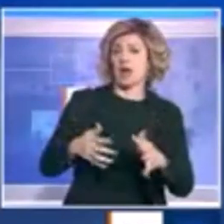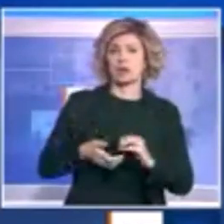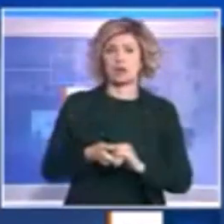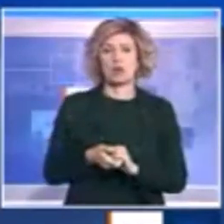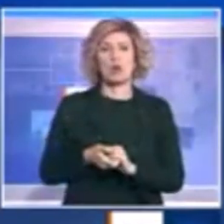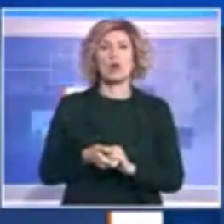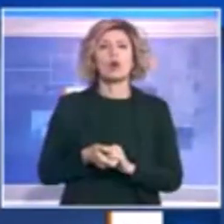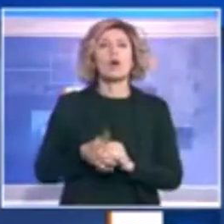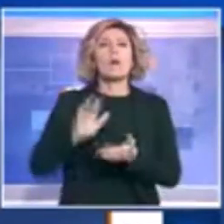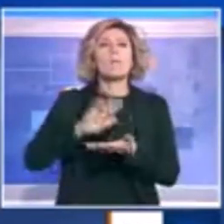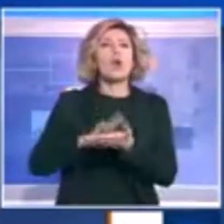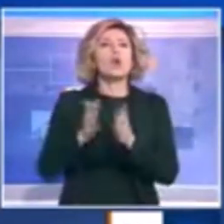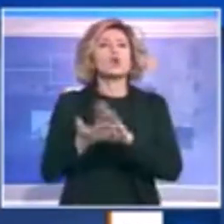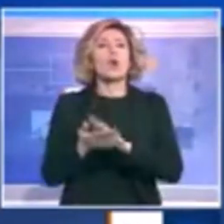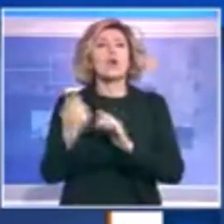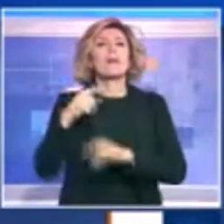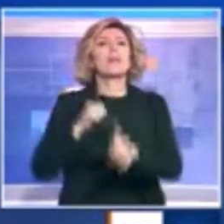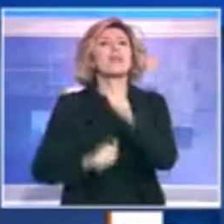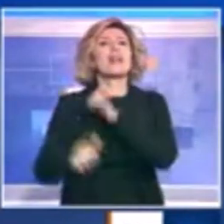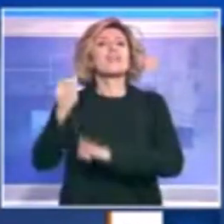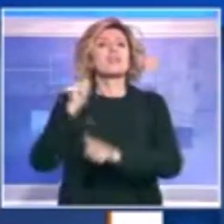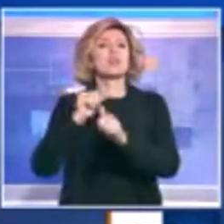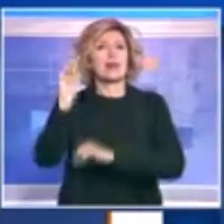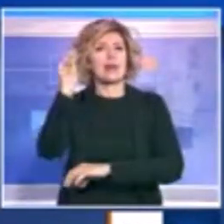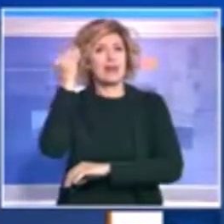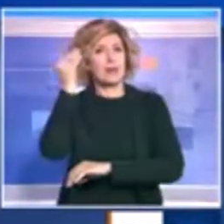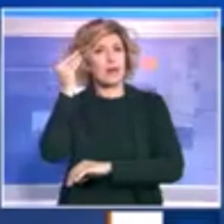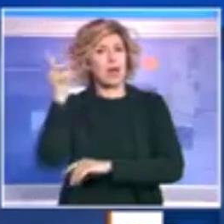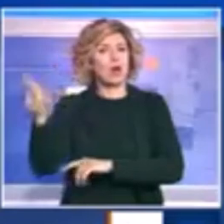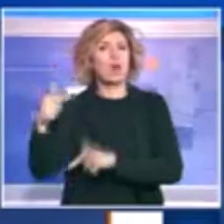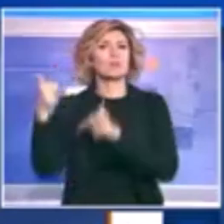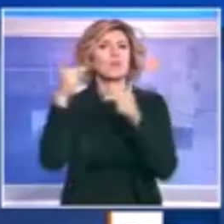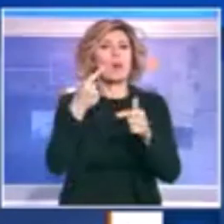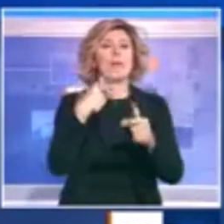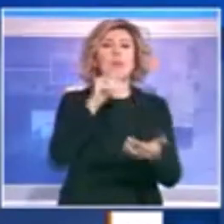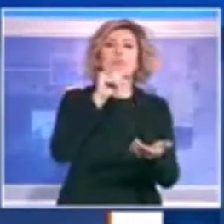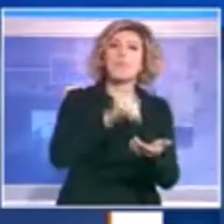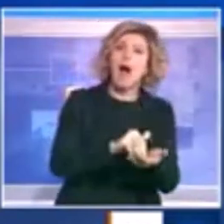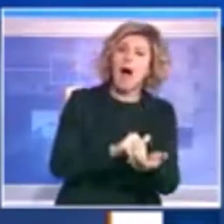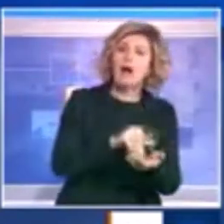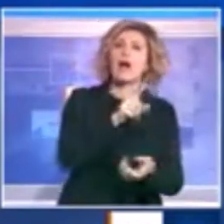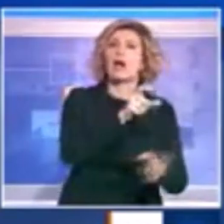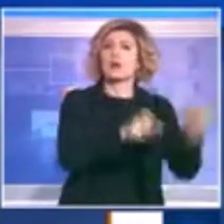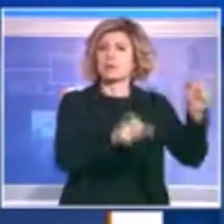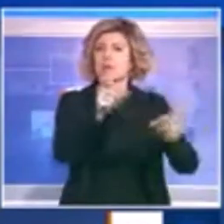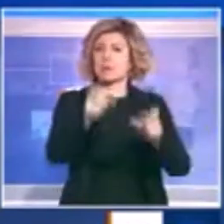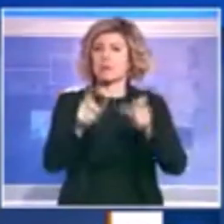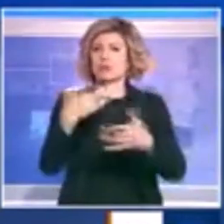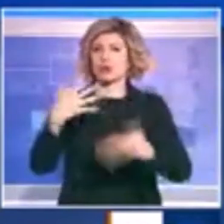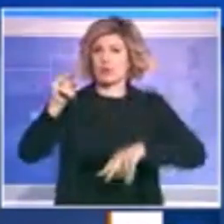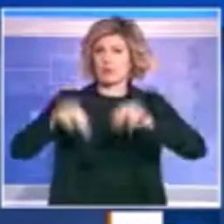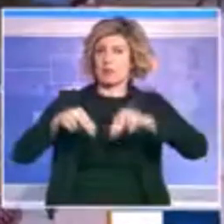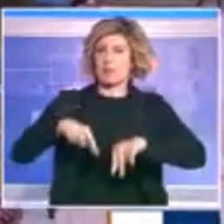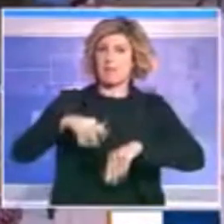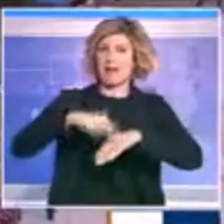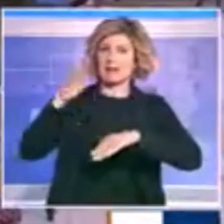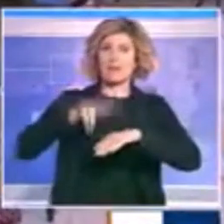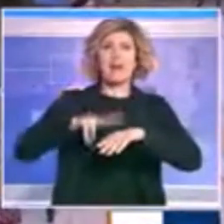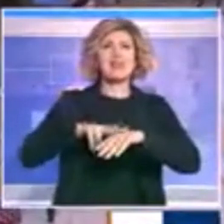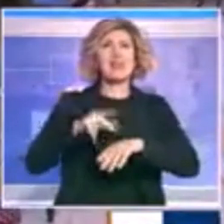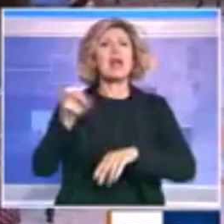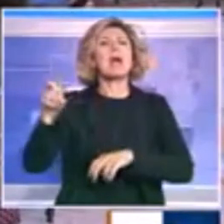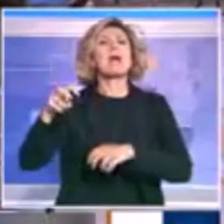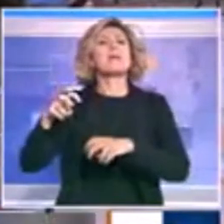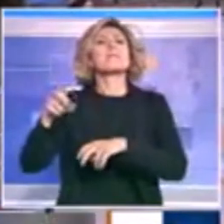Un protocollo per la prevenzione della criminalità ai danni delle banche e dei loro clienti è stato firmato questa mattina a Matera dal